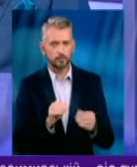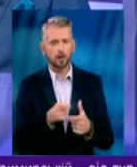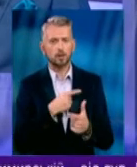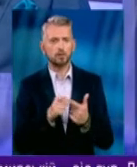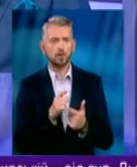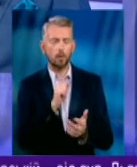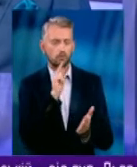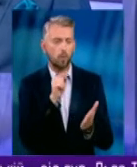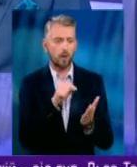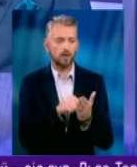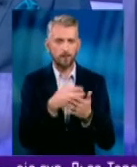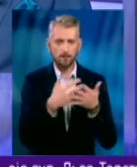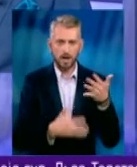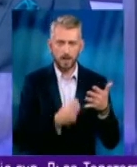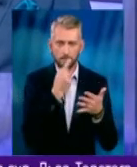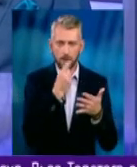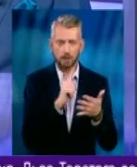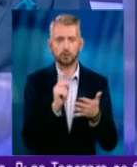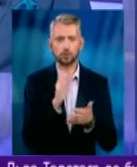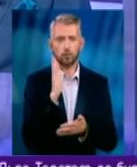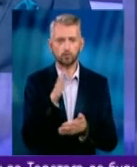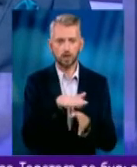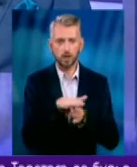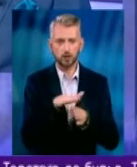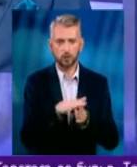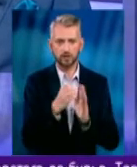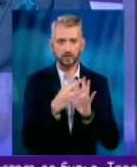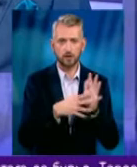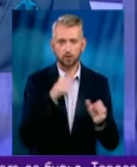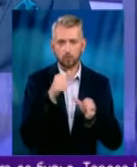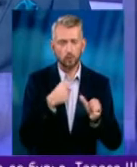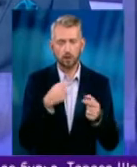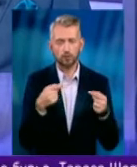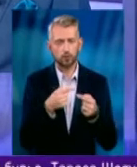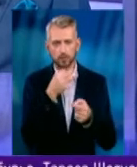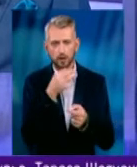попаде в перелік тих парків, які будуть реалізовуватися в 2019 році, я зараз